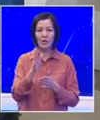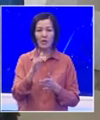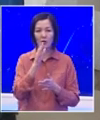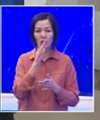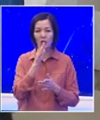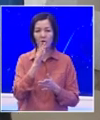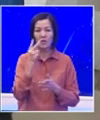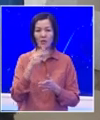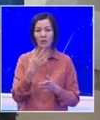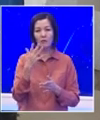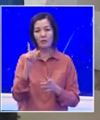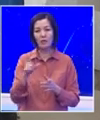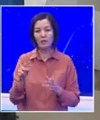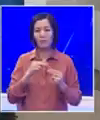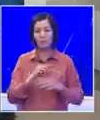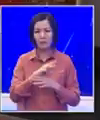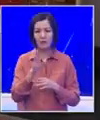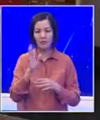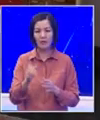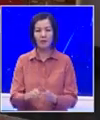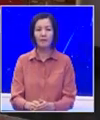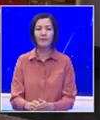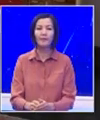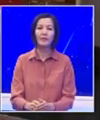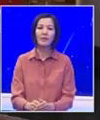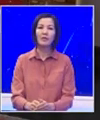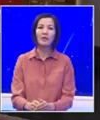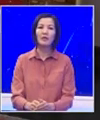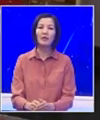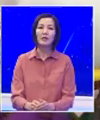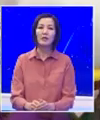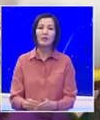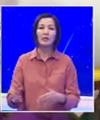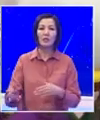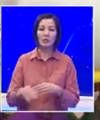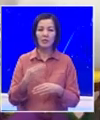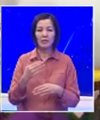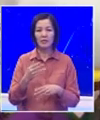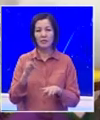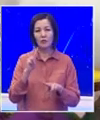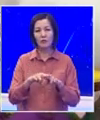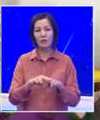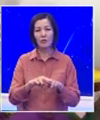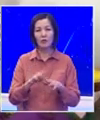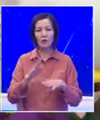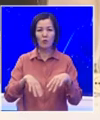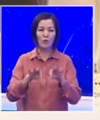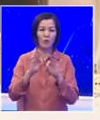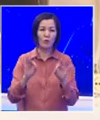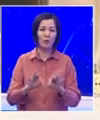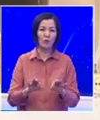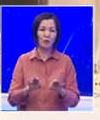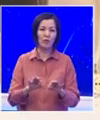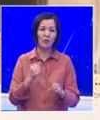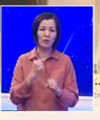уақытта 25 адамдай жұмыспен қамтылады. Сонымен қатар мұндағы жазасын өтеушілерге әр түрлі қол өнірмен айналысуға да мүмкіндік